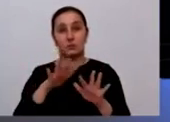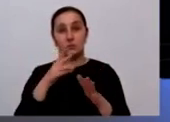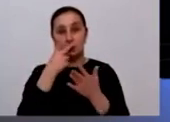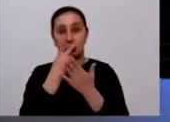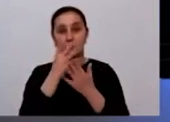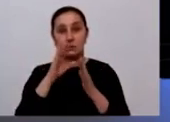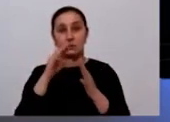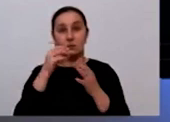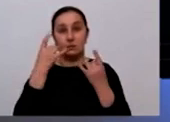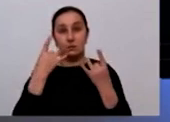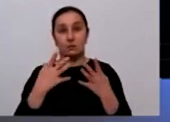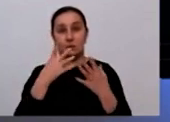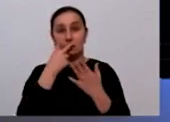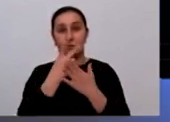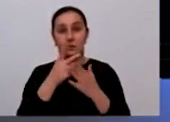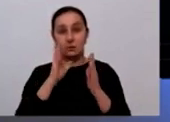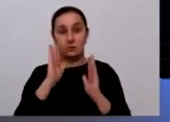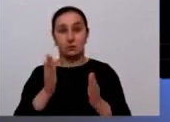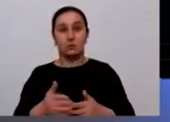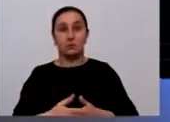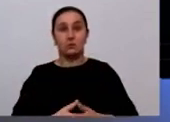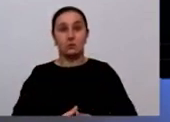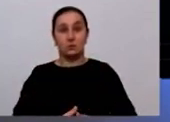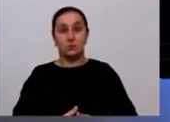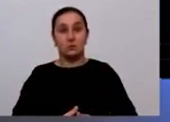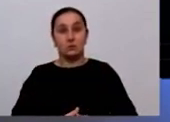Shunda tabiiyroq ko'rinishga ega bo'ladi.